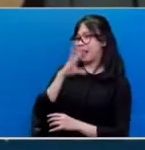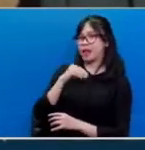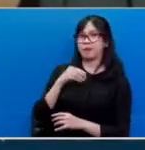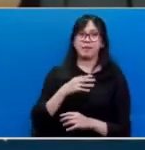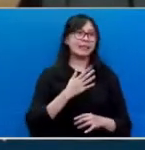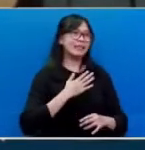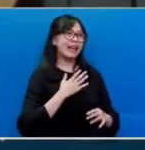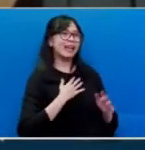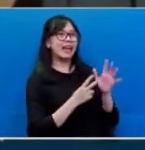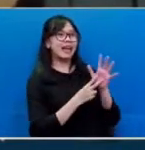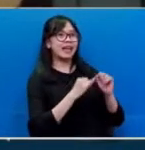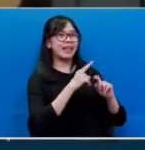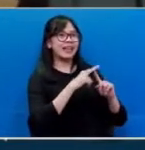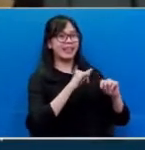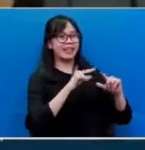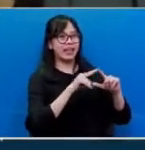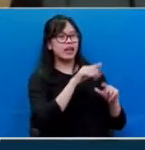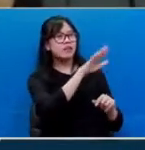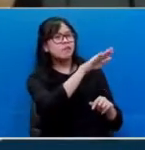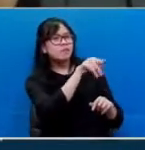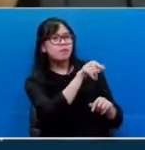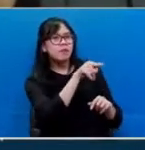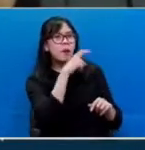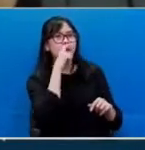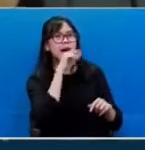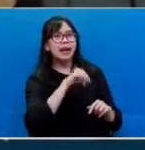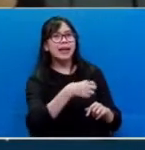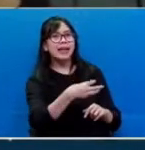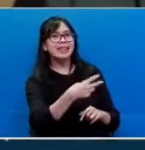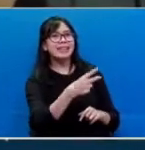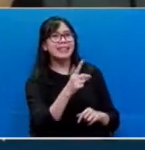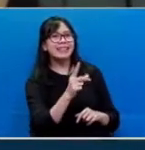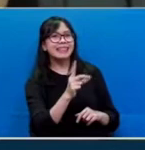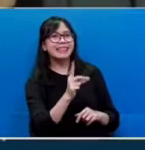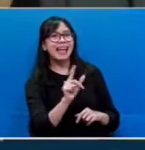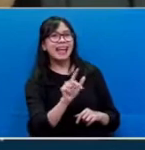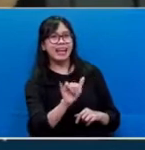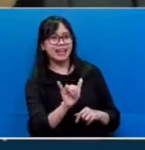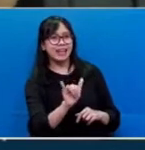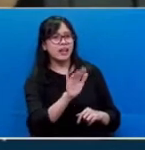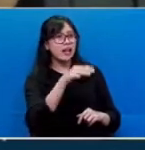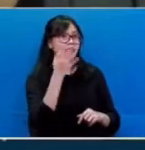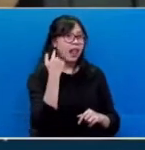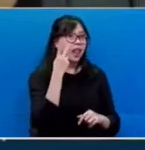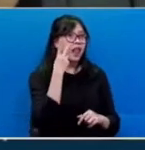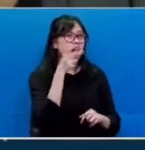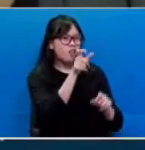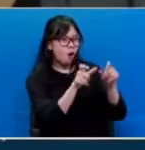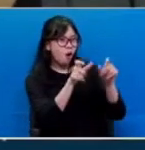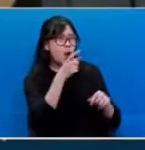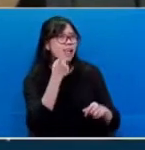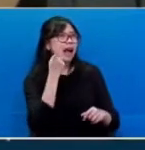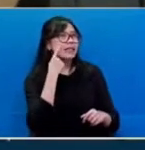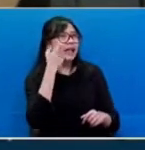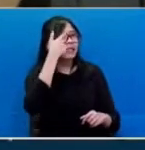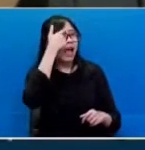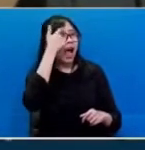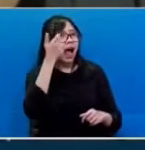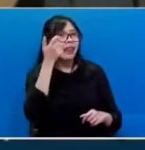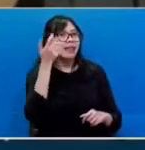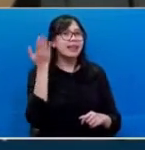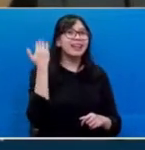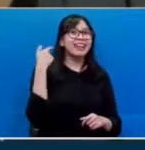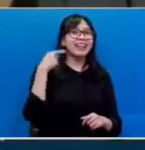malam Pak jeri kalau eh kita sama-sama melihat gitu kan Ya ahli membahas perubahan perilaku